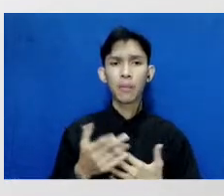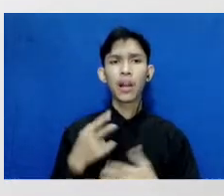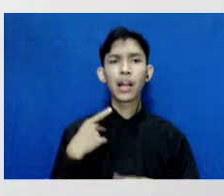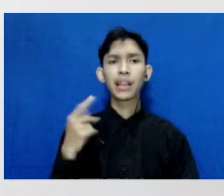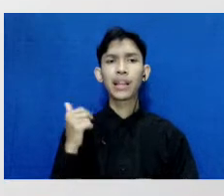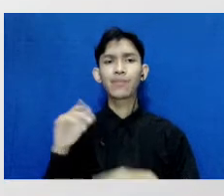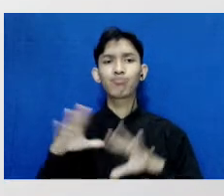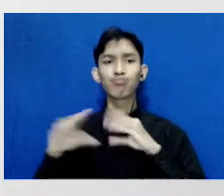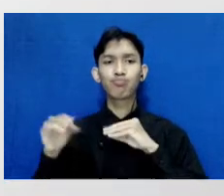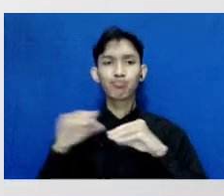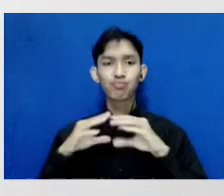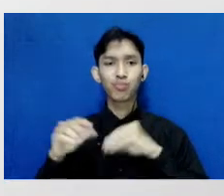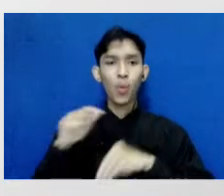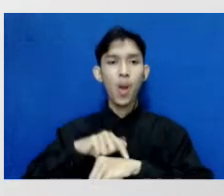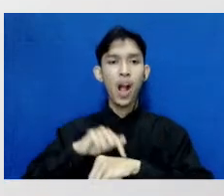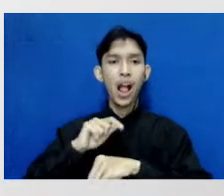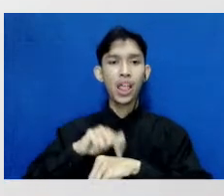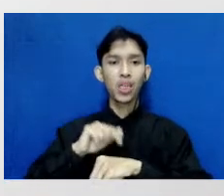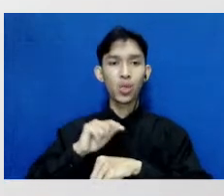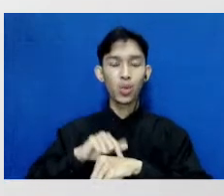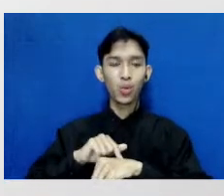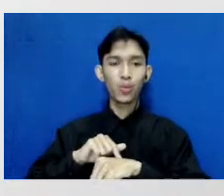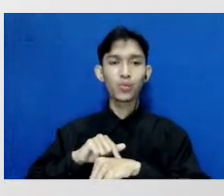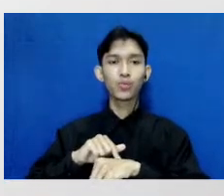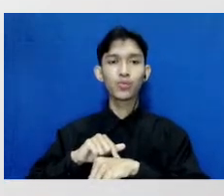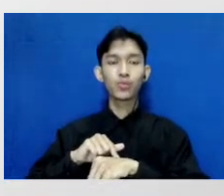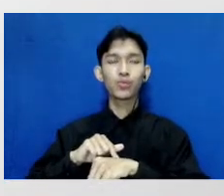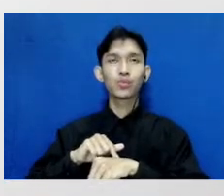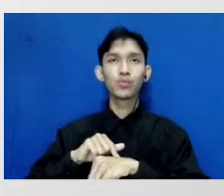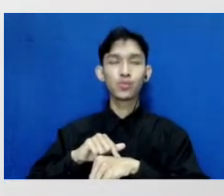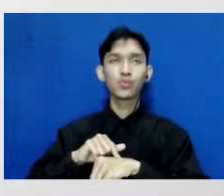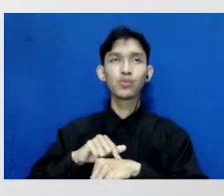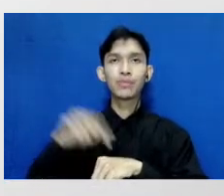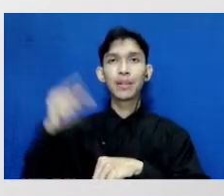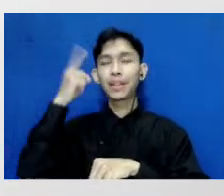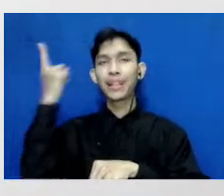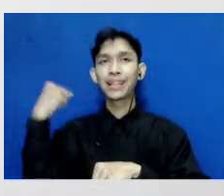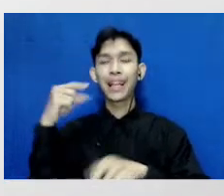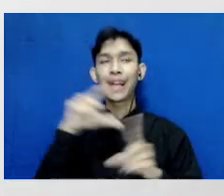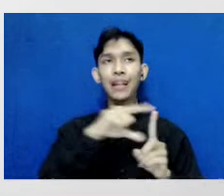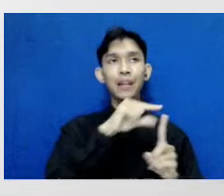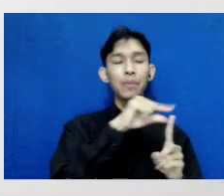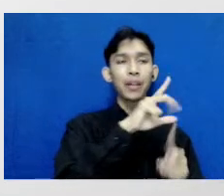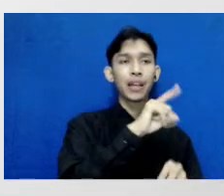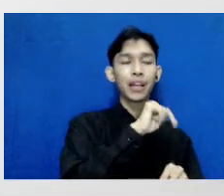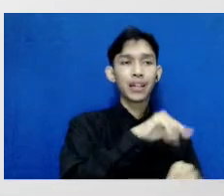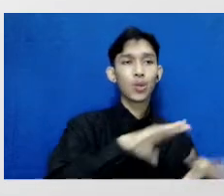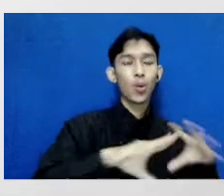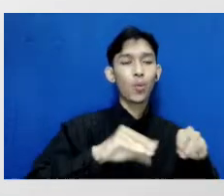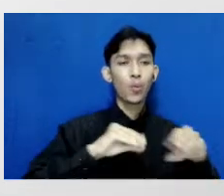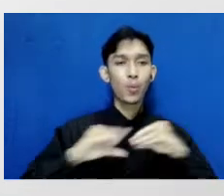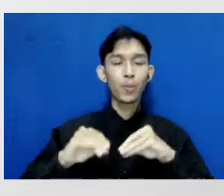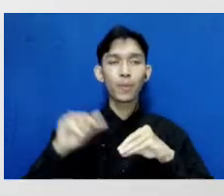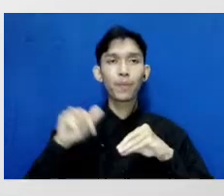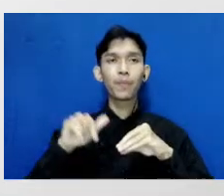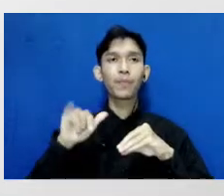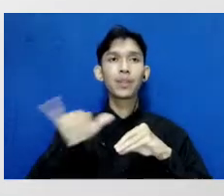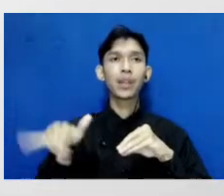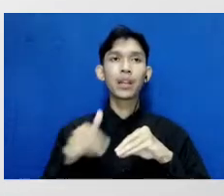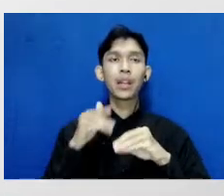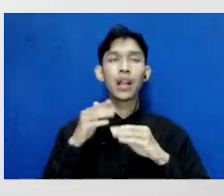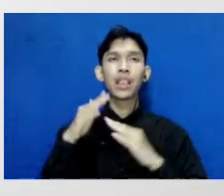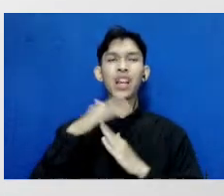mengenai waktu di dalam pembahasan antara pemerintah dan DPR ini terkesannya menjadi tertunda